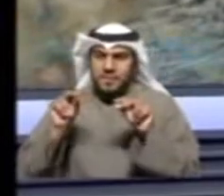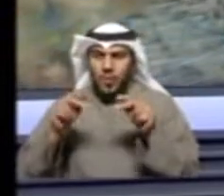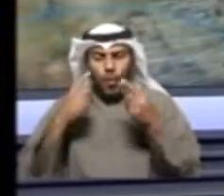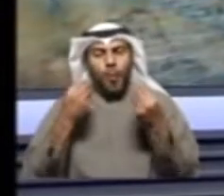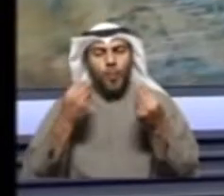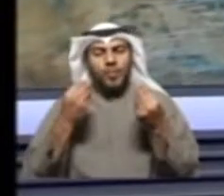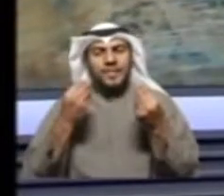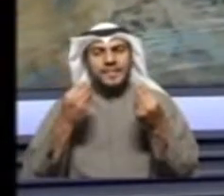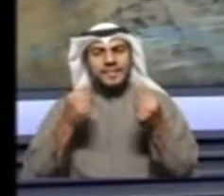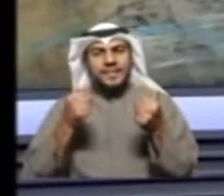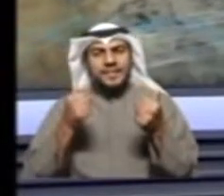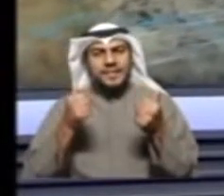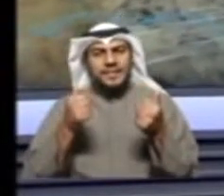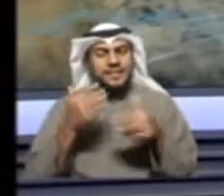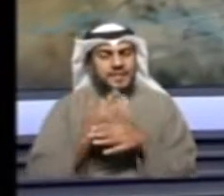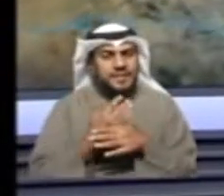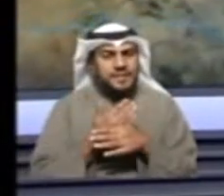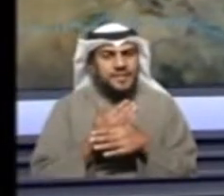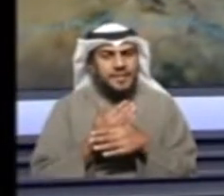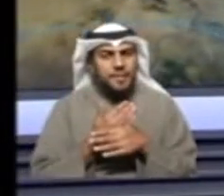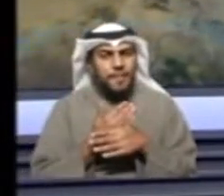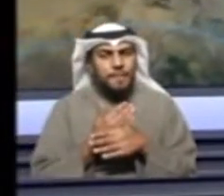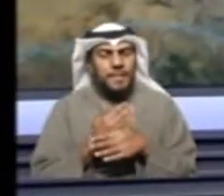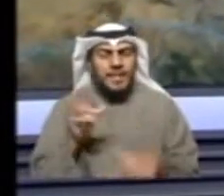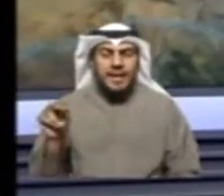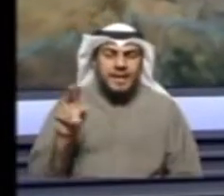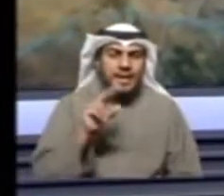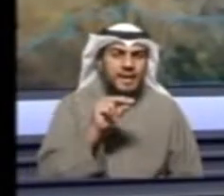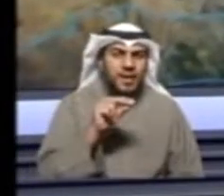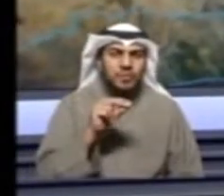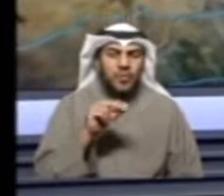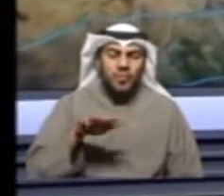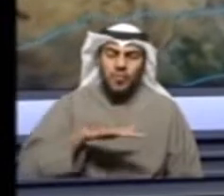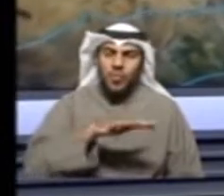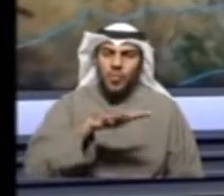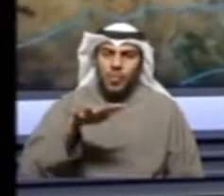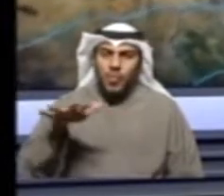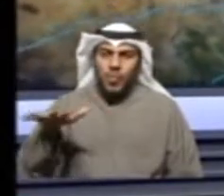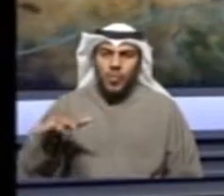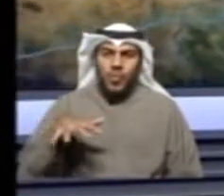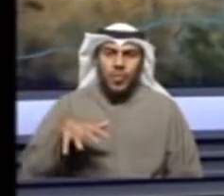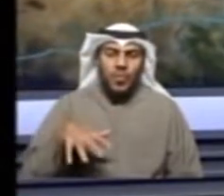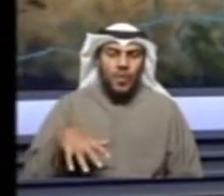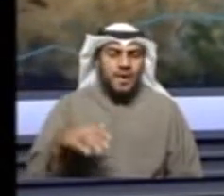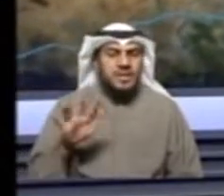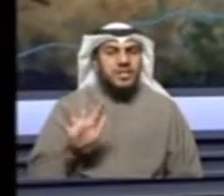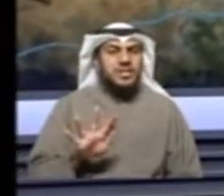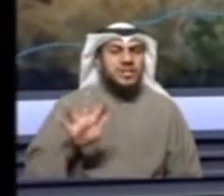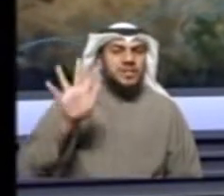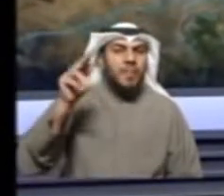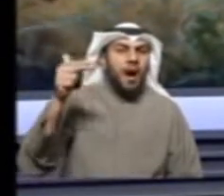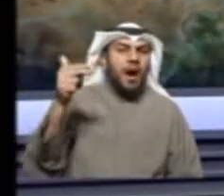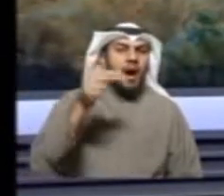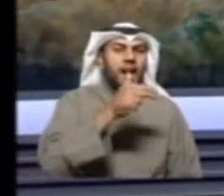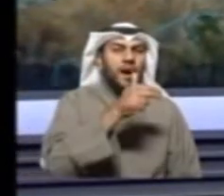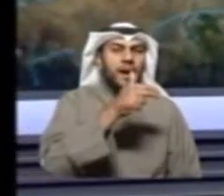شبه الجزيرة العربية، وذلك بسبب تأثر البلاد والمنطقة المحيطة في مرتفع جوي قادم من جهة الشمال الغربي من